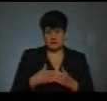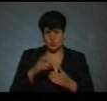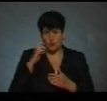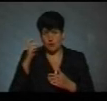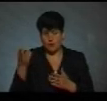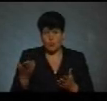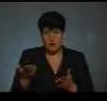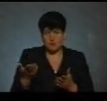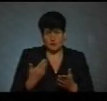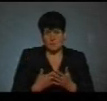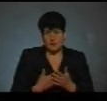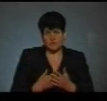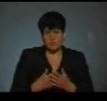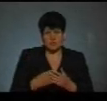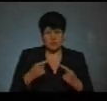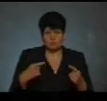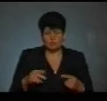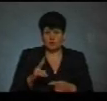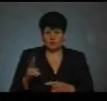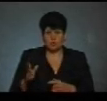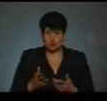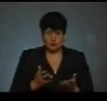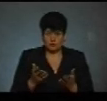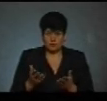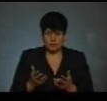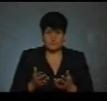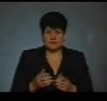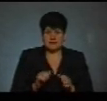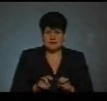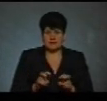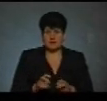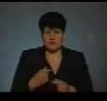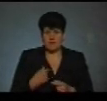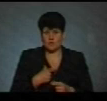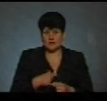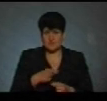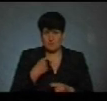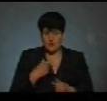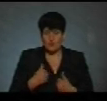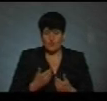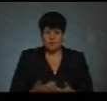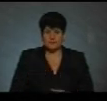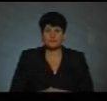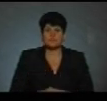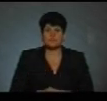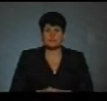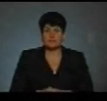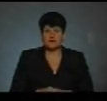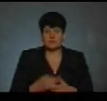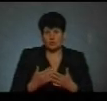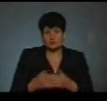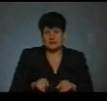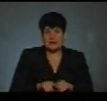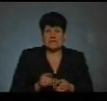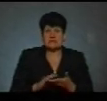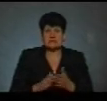ніж будь-хто тут сидячи. Я про себе говорю, скоріше. Тобто така